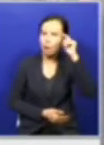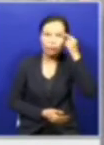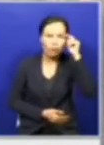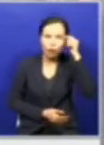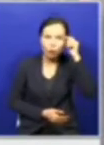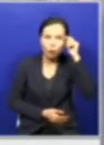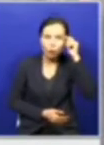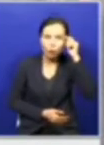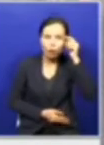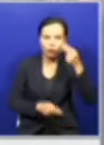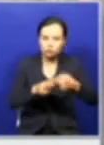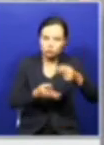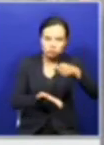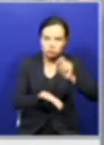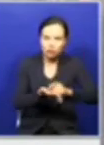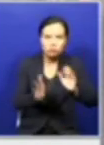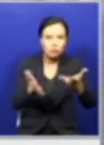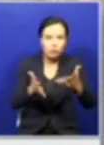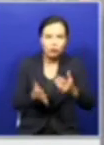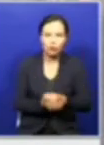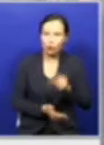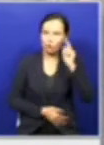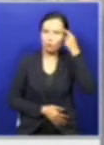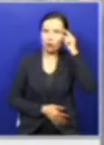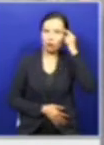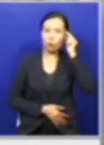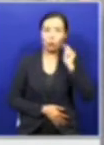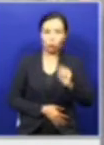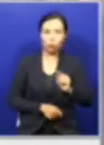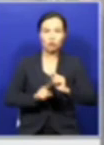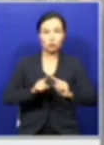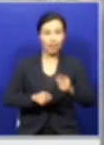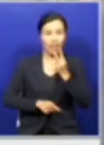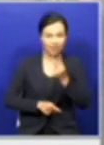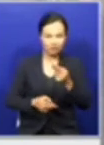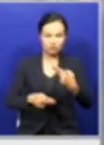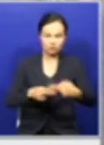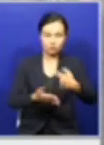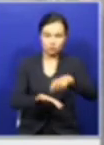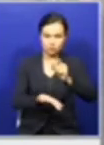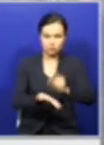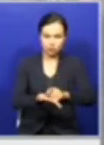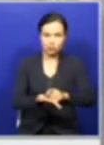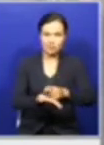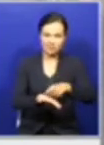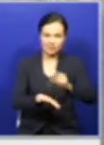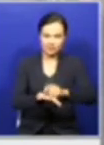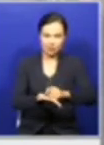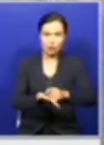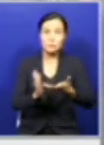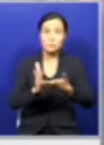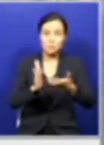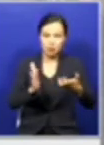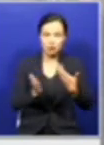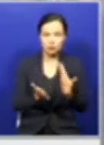ม่ได้มีการเซ็นชื่อไม่มีการรับรู้แต่มีการปรากฏลายเซ็นในเรื่องการเซ็นเบิกจ่าย